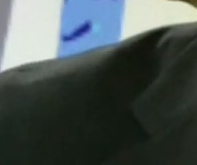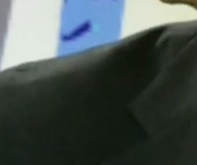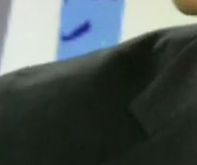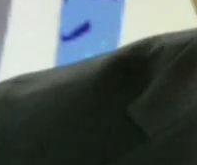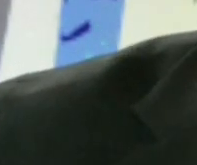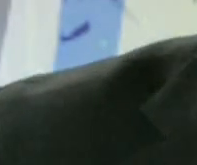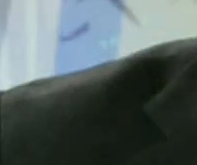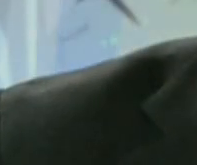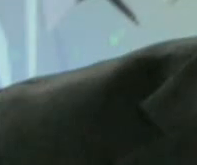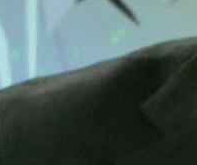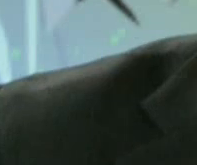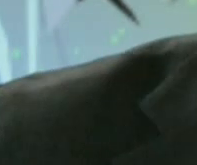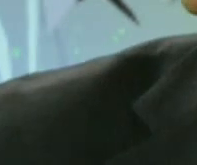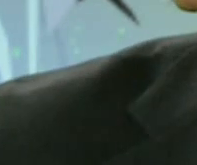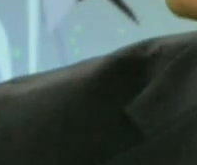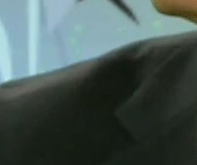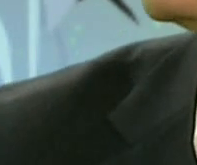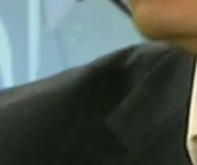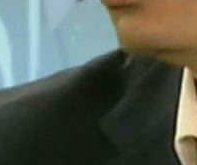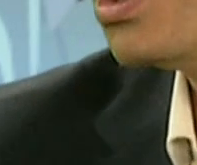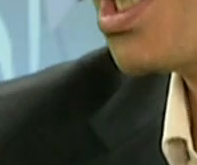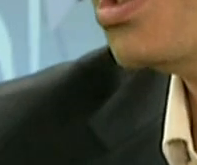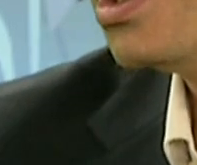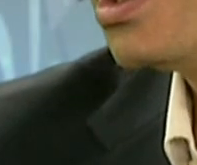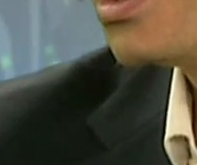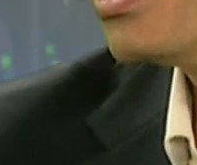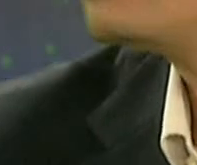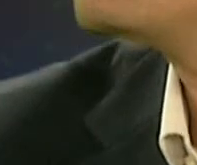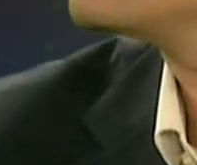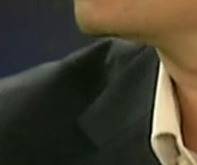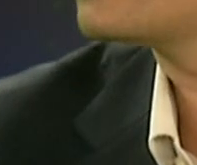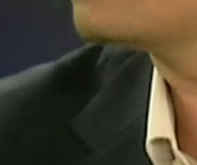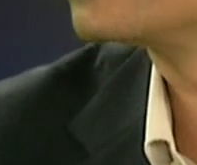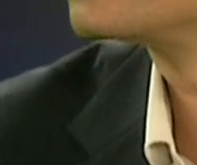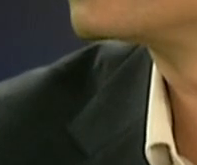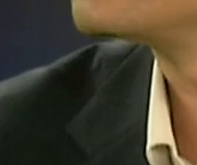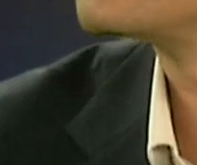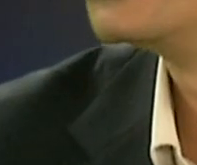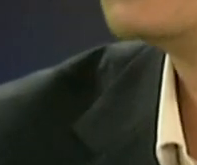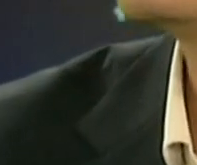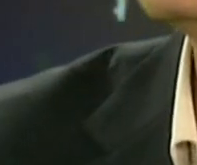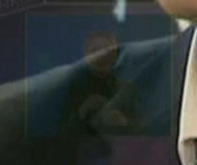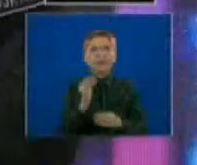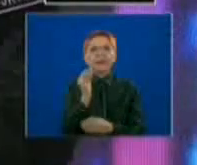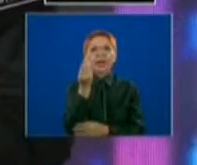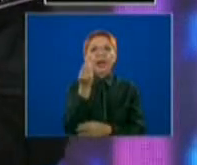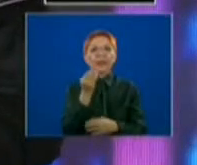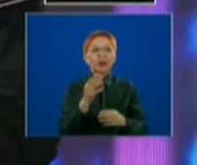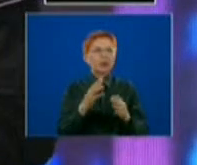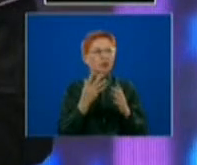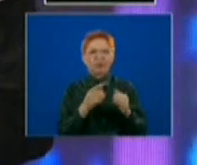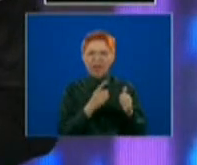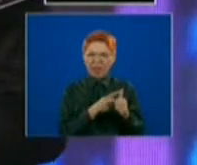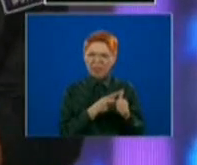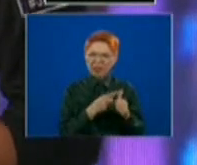apung. Jadi ya semua menggunakan cara masing-masing untuk menyerang jantung kelemahan lawan. Gitu. Tentu saja kelemahan utama